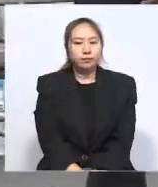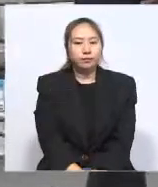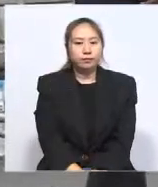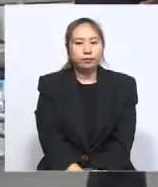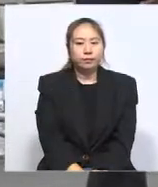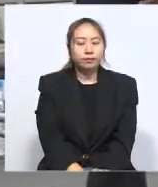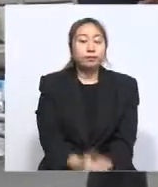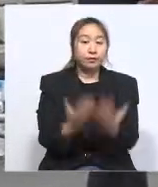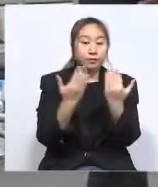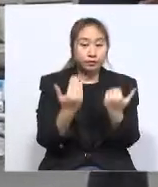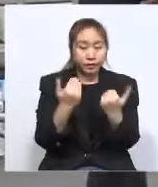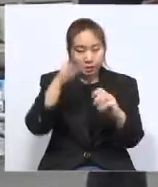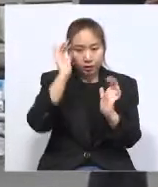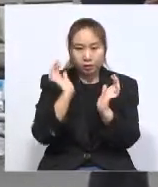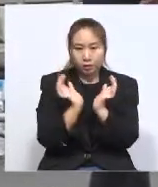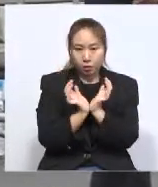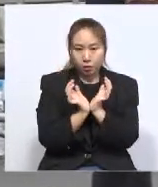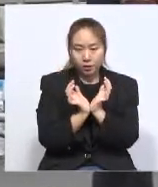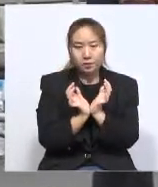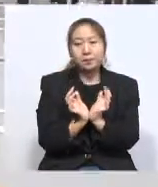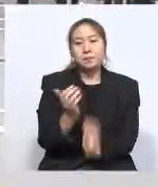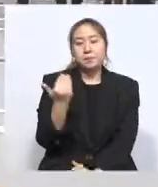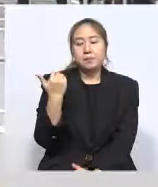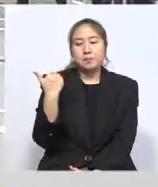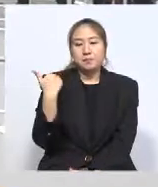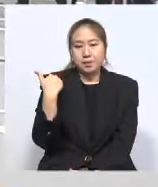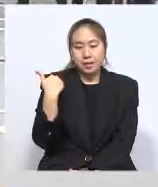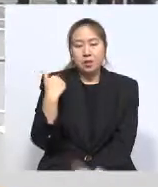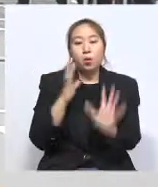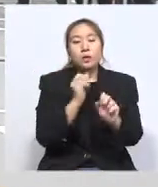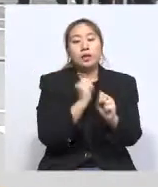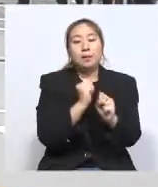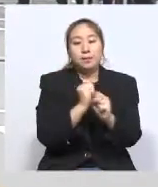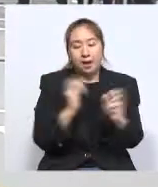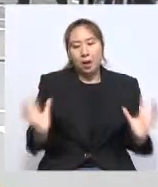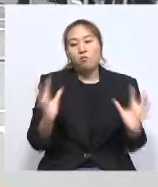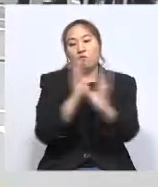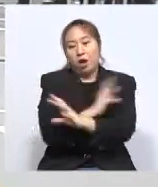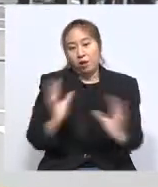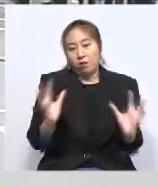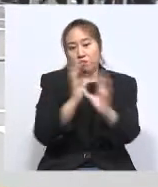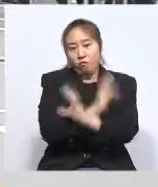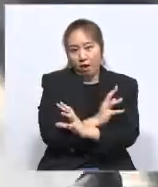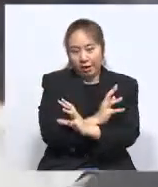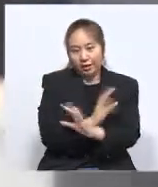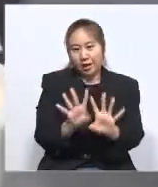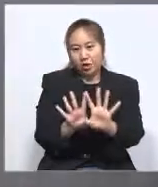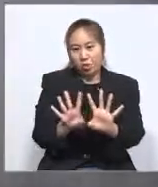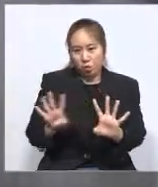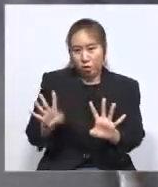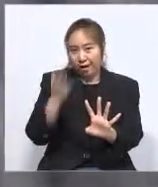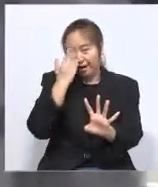อนนี้เองตำรวจก็มีการสับเปลี่ยนกำลังทั้งสองฝั่งนะครับที่อยู่แนวรั้วด้านหน้